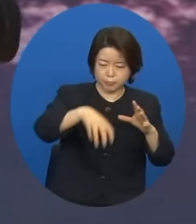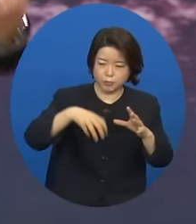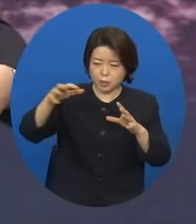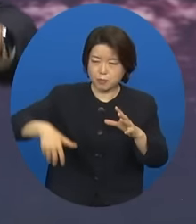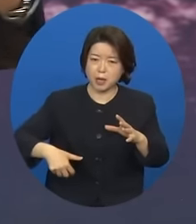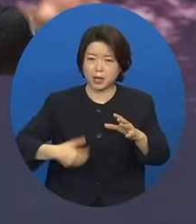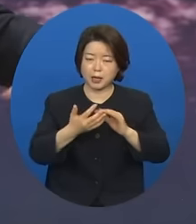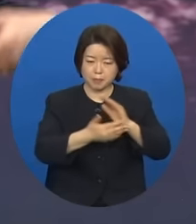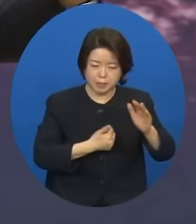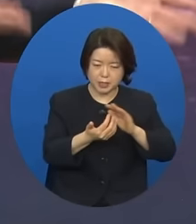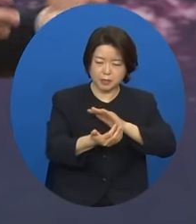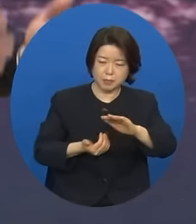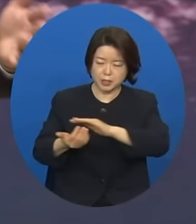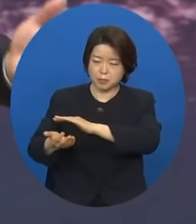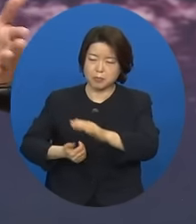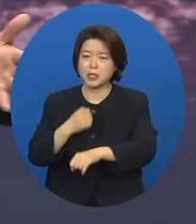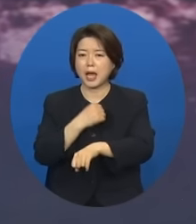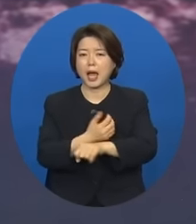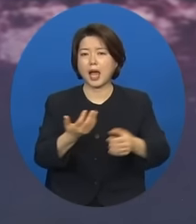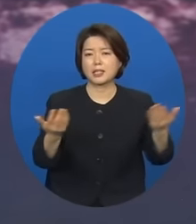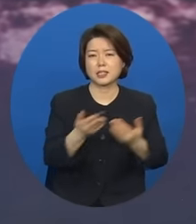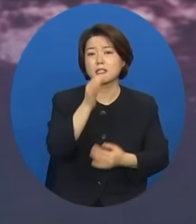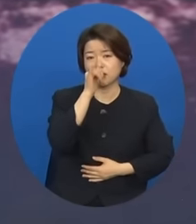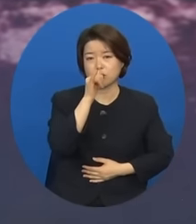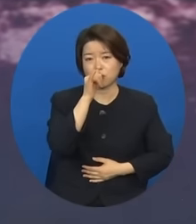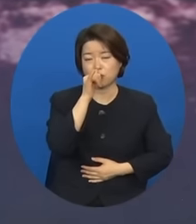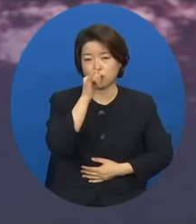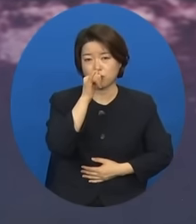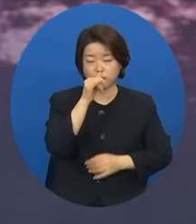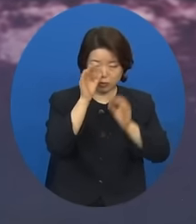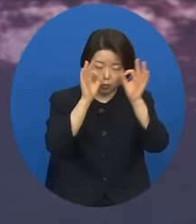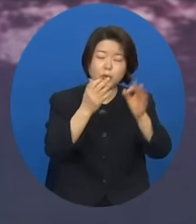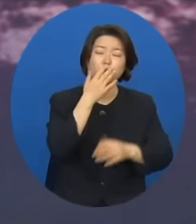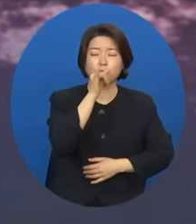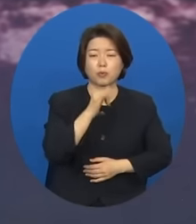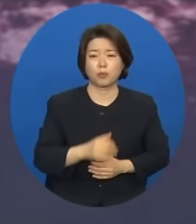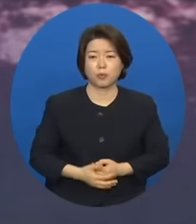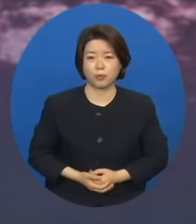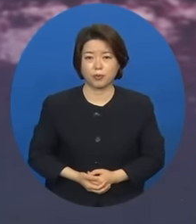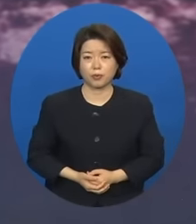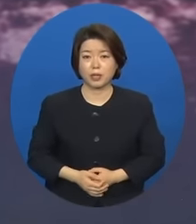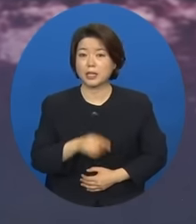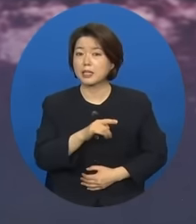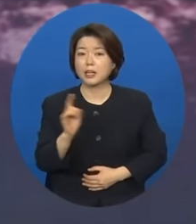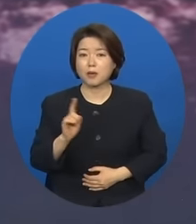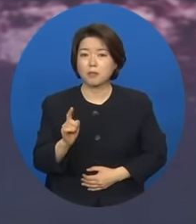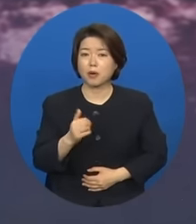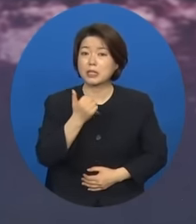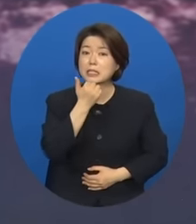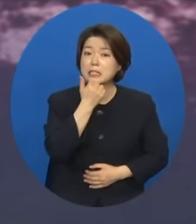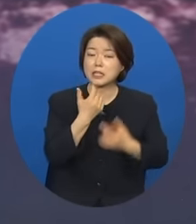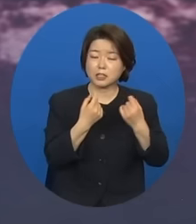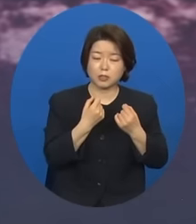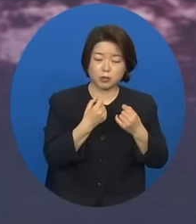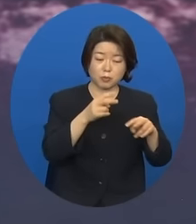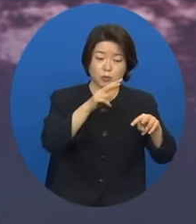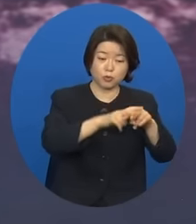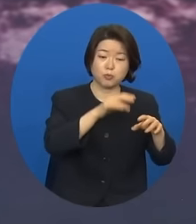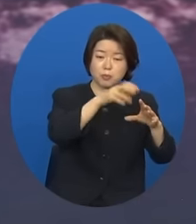같은 예비적인 일들이 있어왔다는 거를 보게 돼요 이것이 뭐냐면 이삭 처는 의무를 판